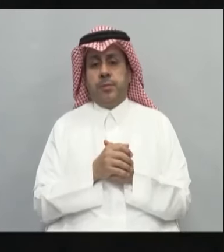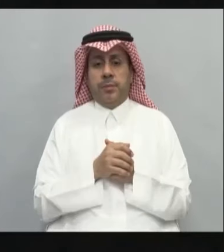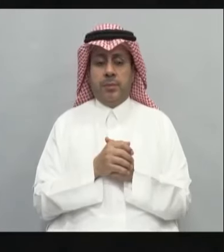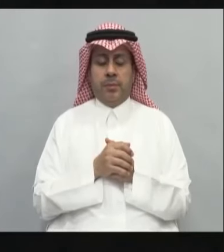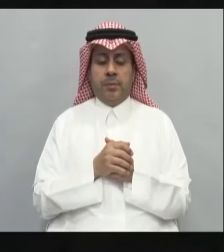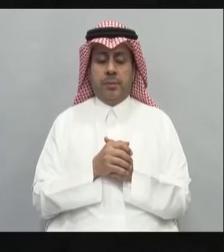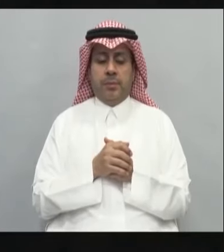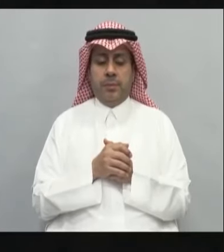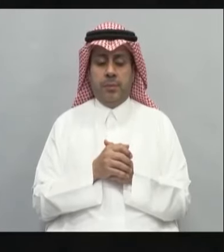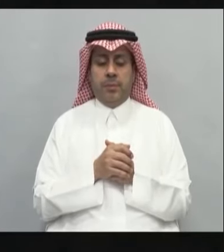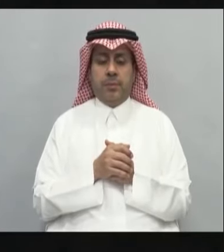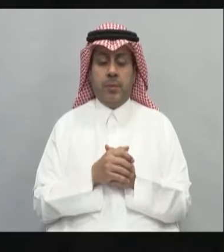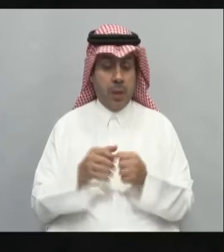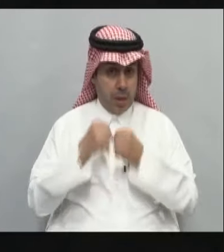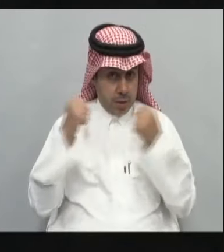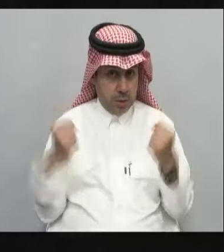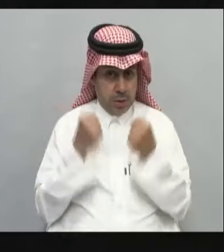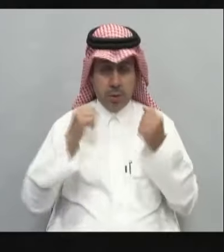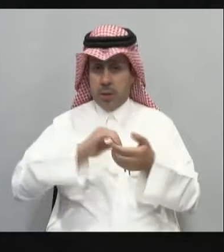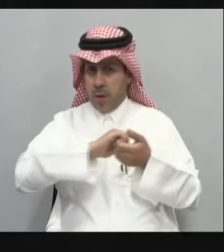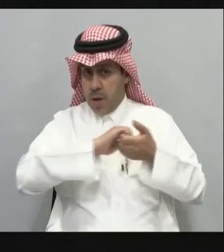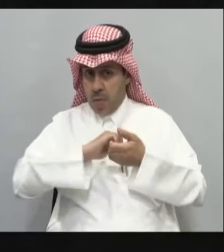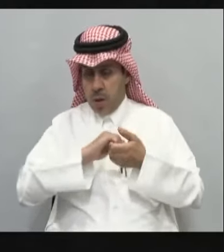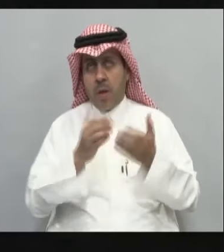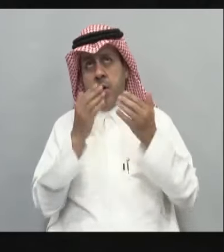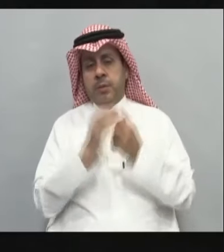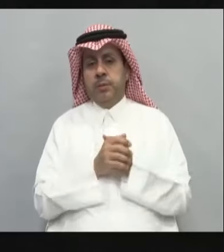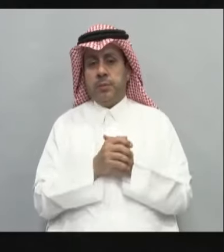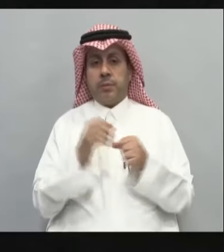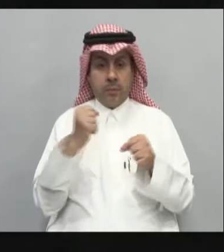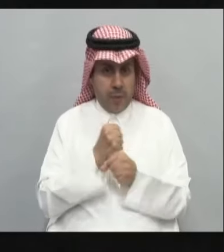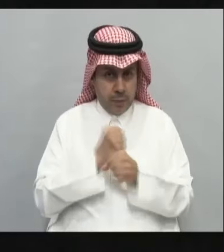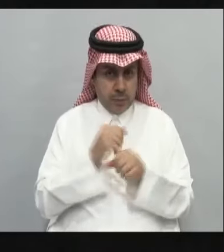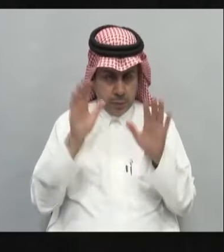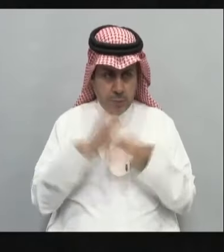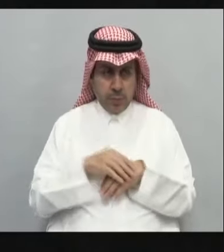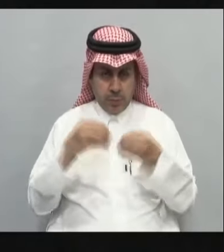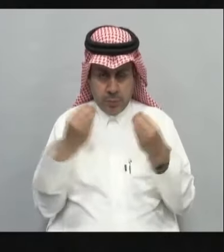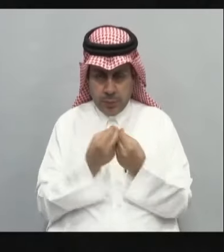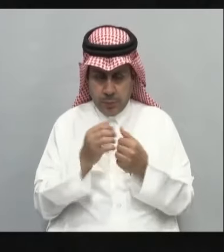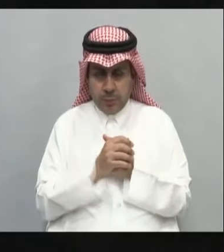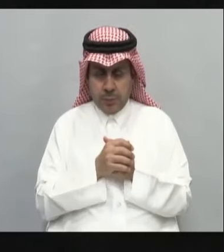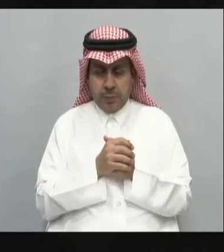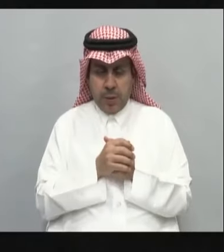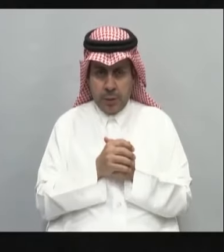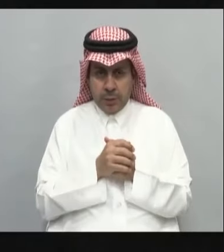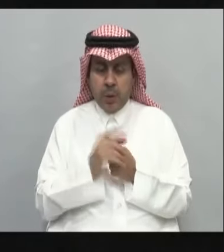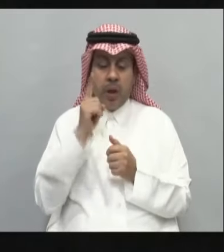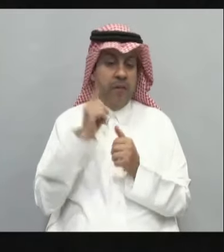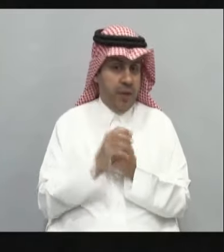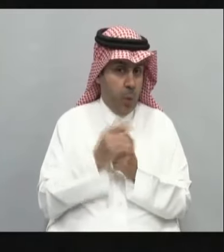هذا الارشاد حرص الصحابه رضي الله عنهم على اداء صلاه الجماعه حتى لو كان